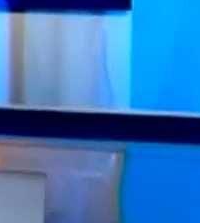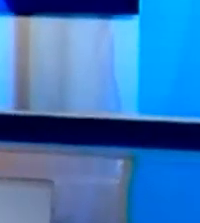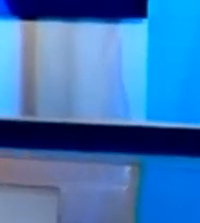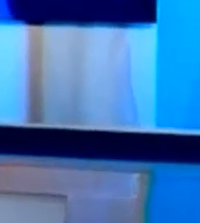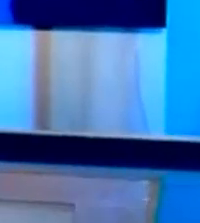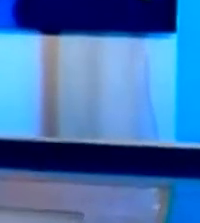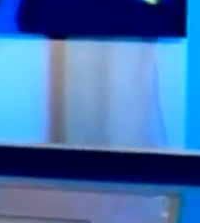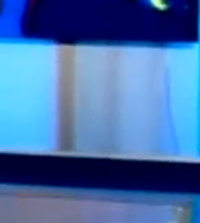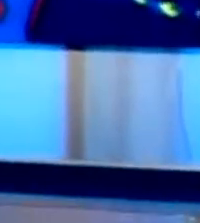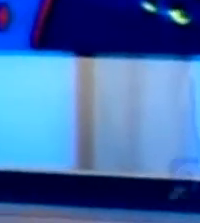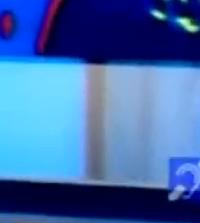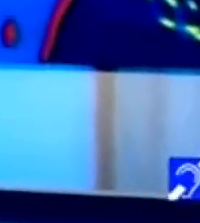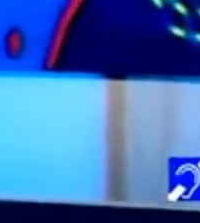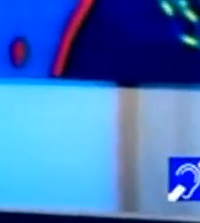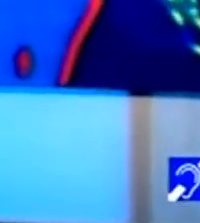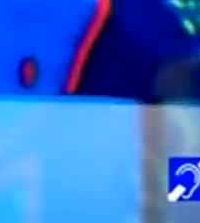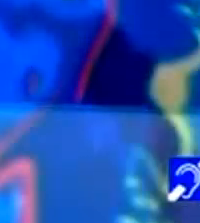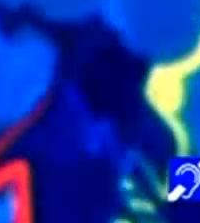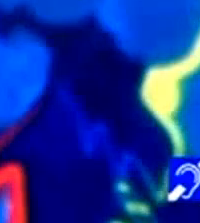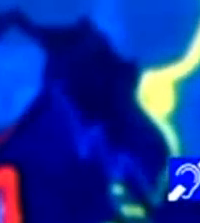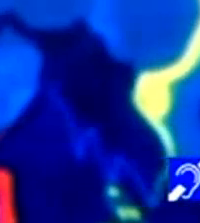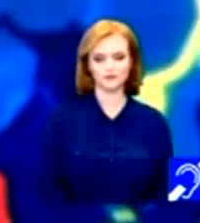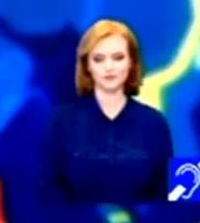De la Dănilă vă prezintă Telejurnalul.